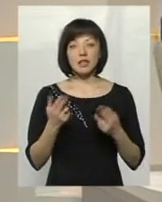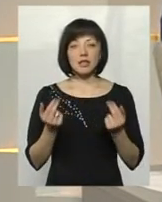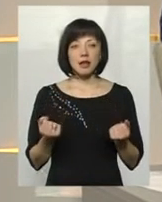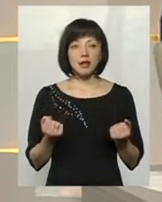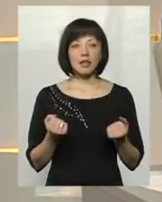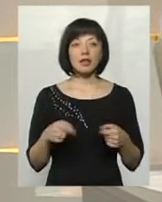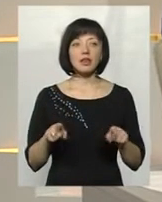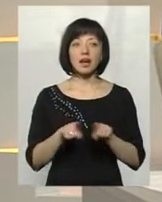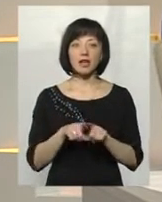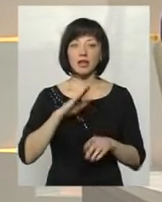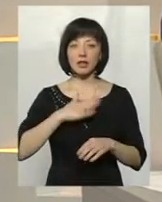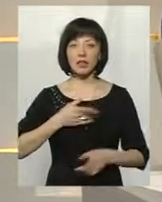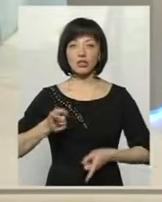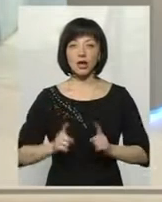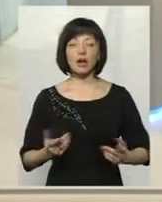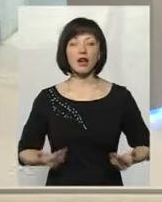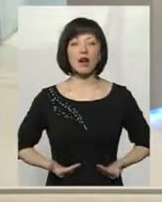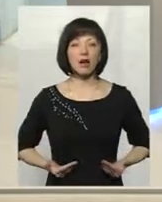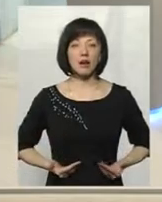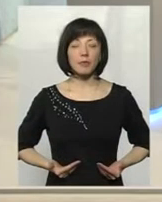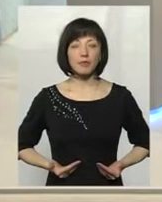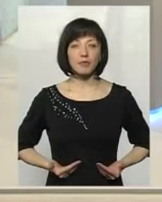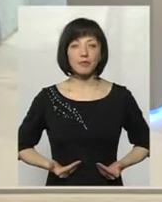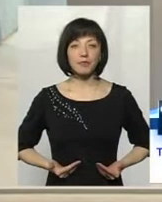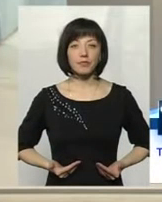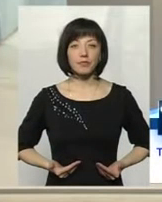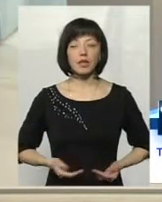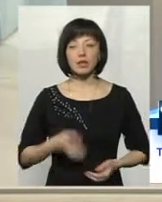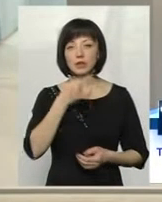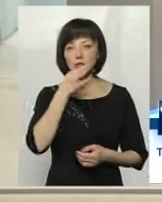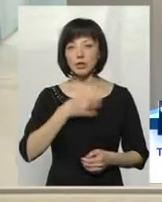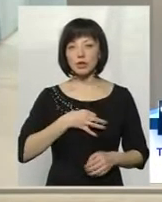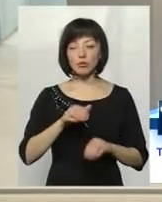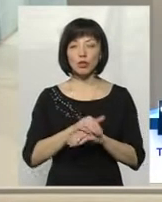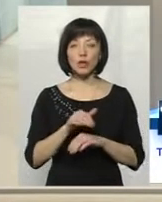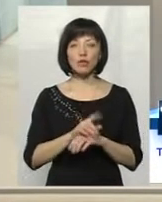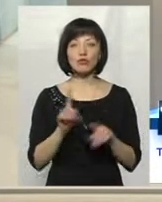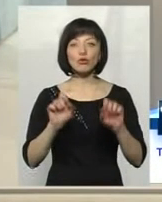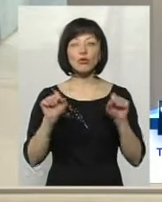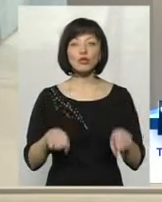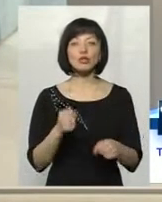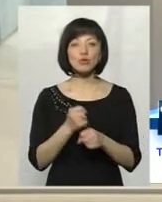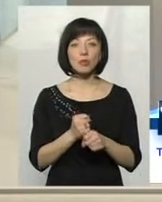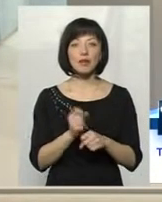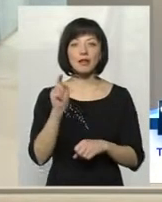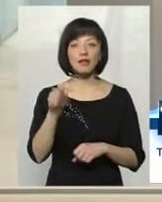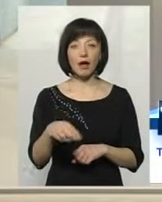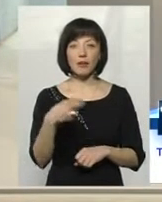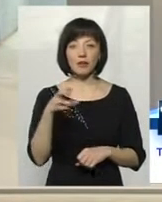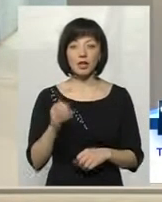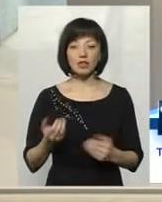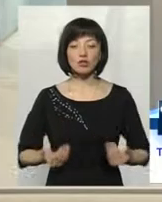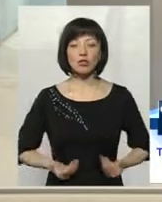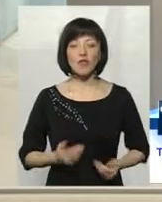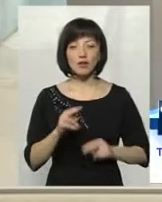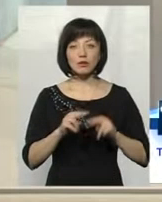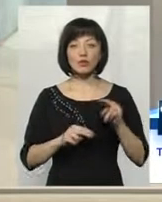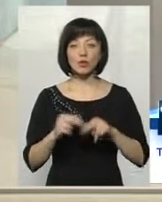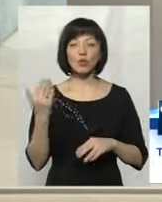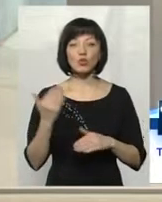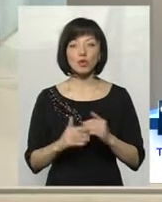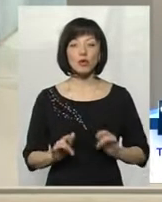Ну, такі наші реалії, такі наші люди. Скажіть, будь ласка, що можна зробити там, де житлова забудова вже в